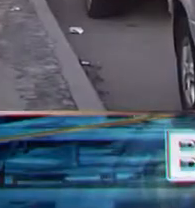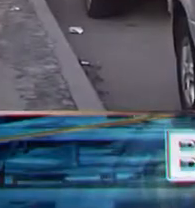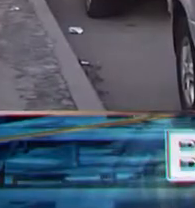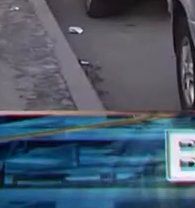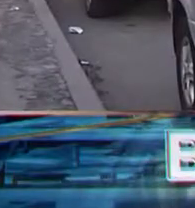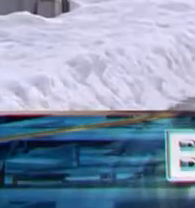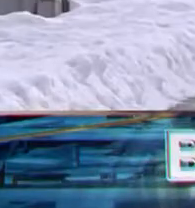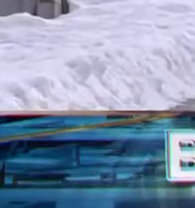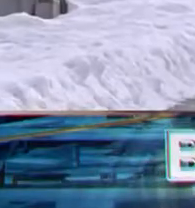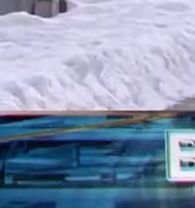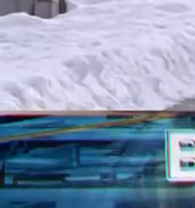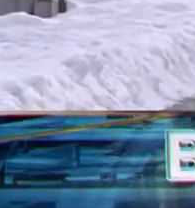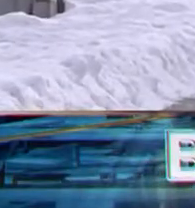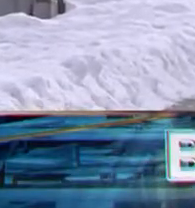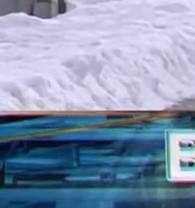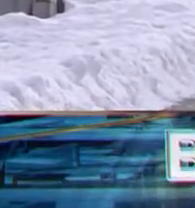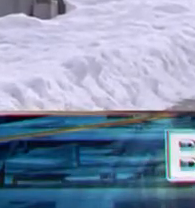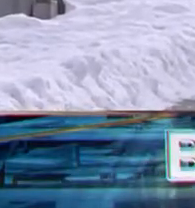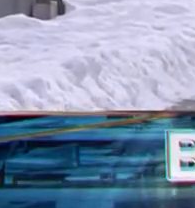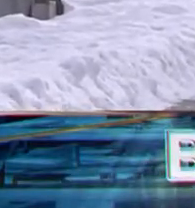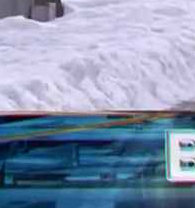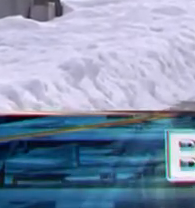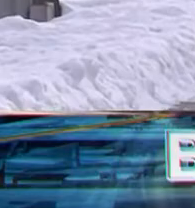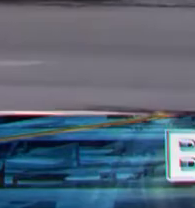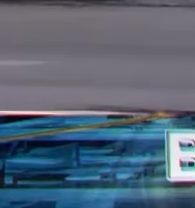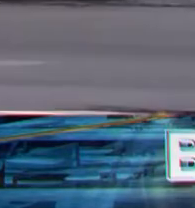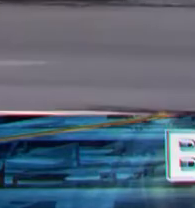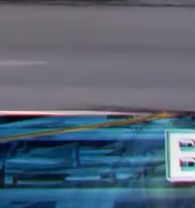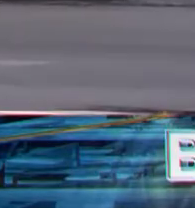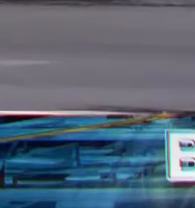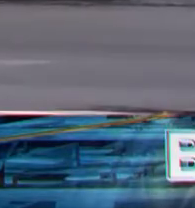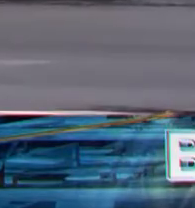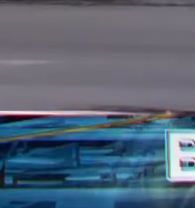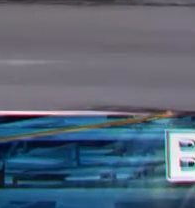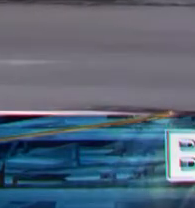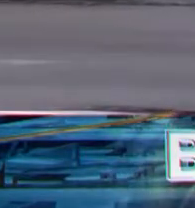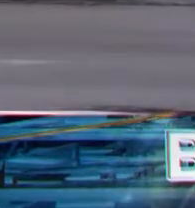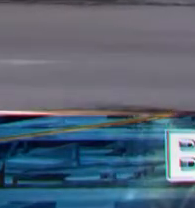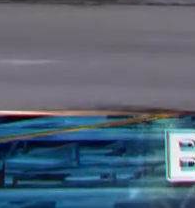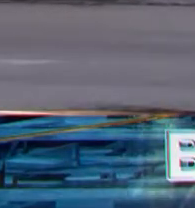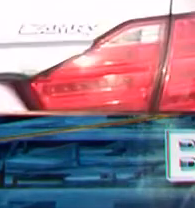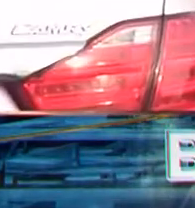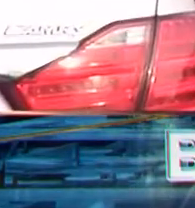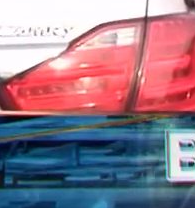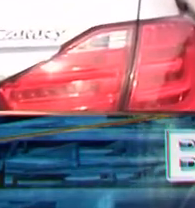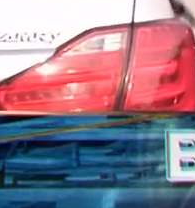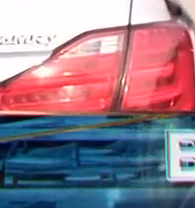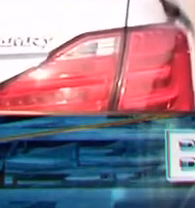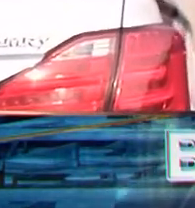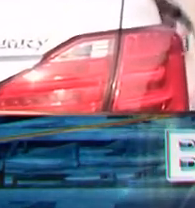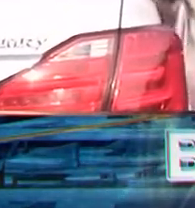Талдықорған қызыл аймаққа кірді. Соңғы 11 күнде 135 адам індет жұқтырды. Қалада шектеу шаралары күшейтіліп жатыр.